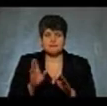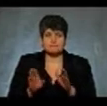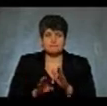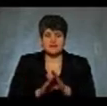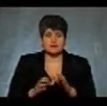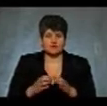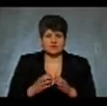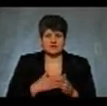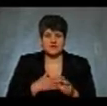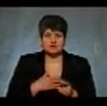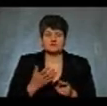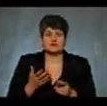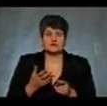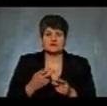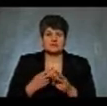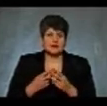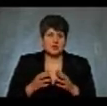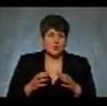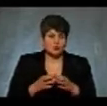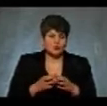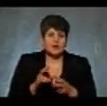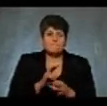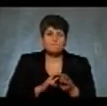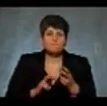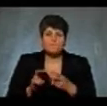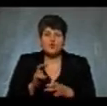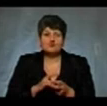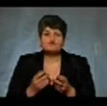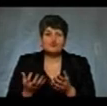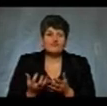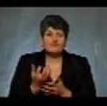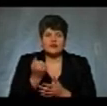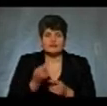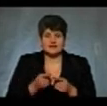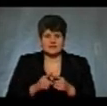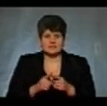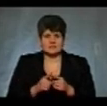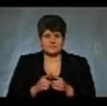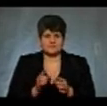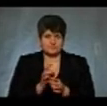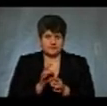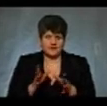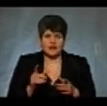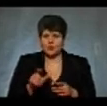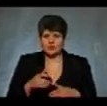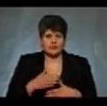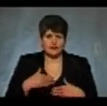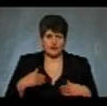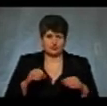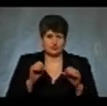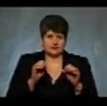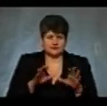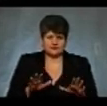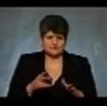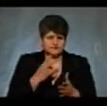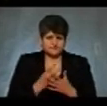нашими оперативними кримінального блоку для пошуку якраз виявлення тих боєприпасів, які люди не хочуть видавати, які, скажімо